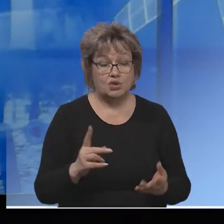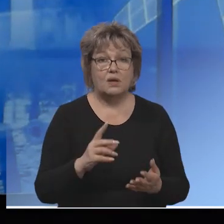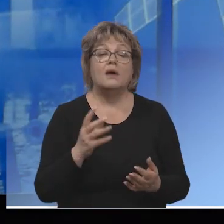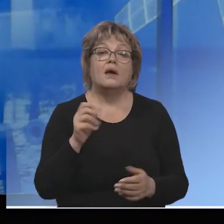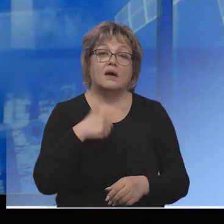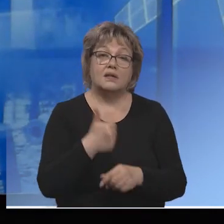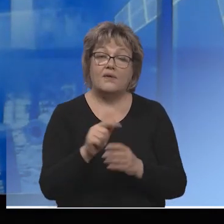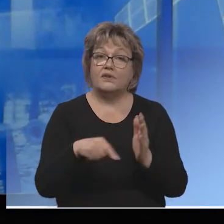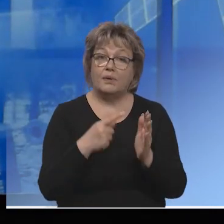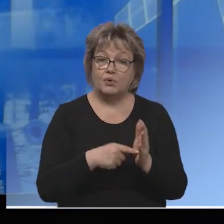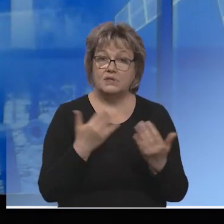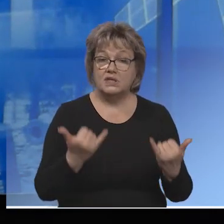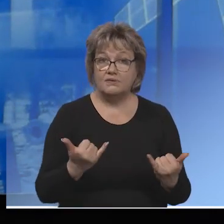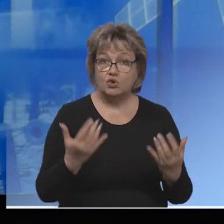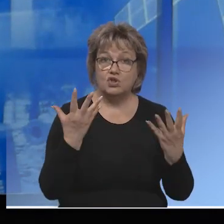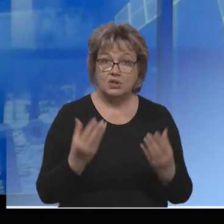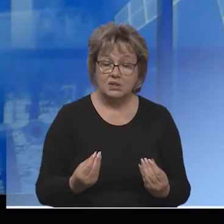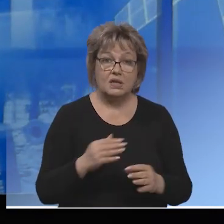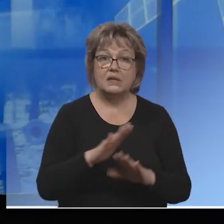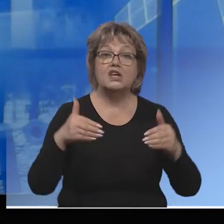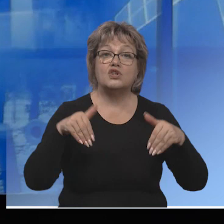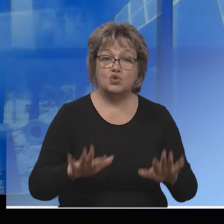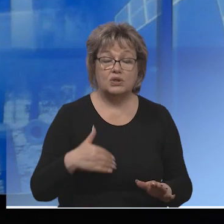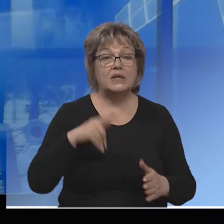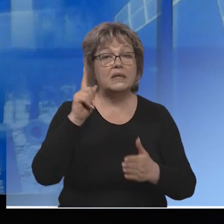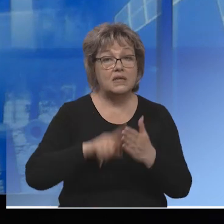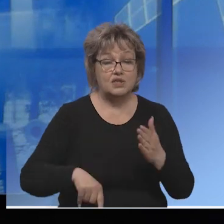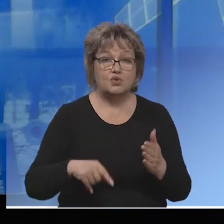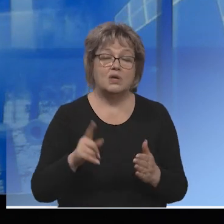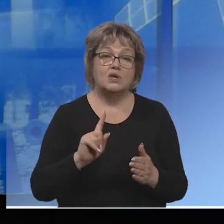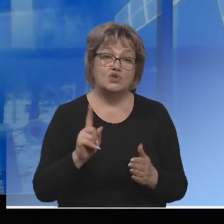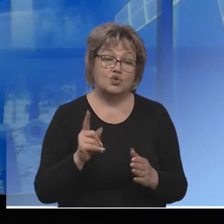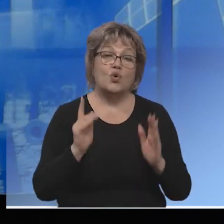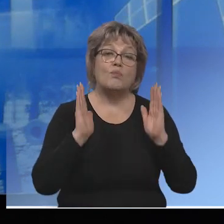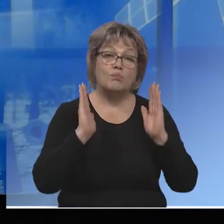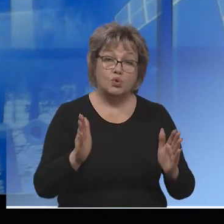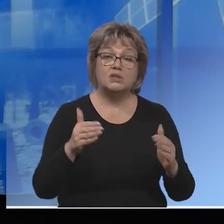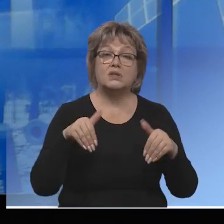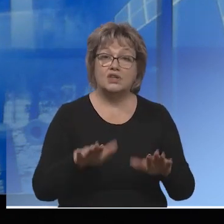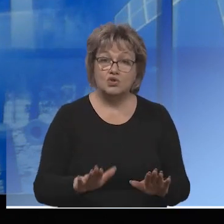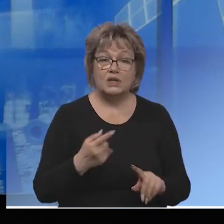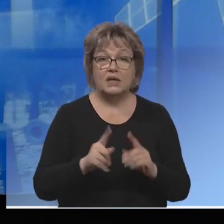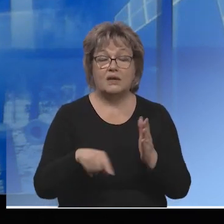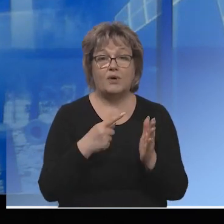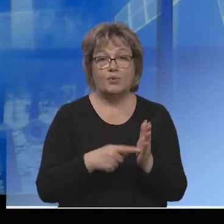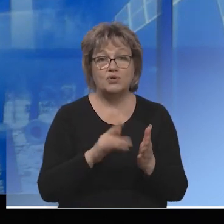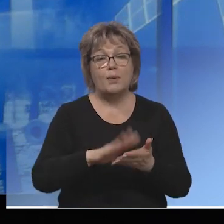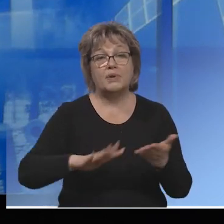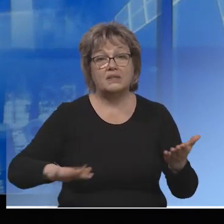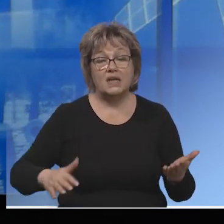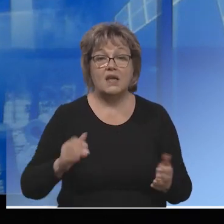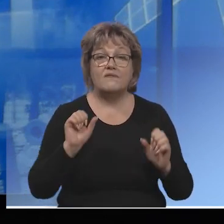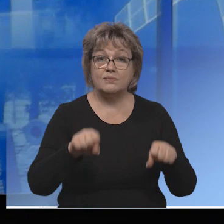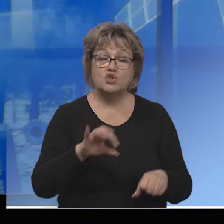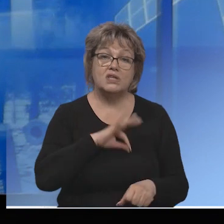нужны. Безусловно, самый главный вопрос, который на сегодняшний день не решен, но я надеюсь, что он хоть как-то будет решен, это вопрос